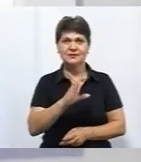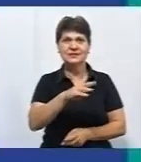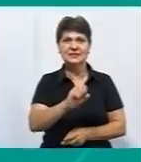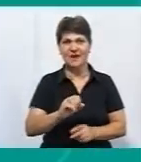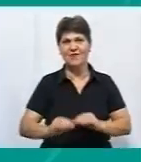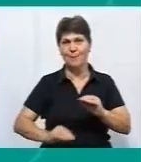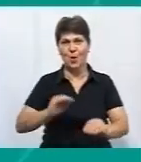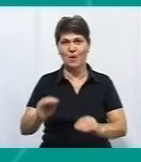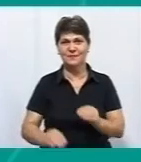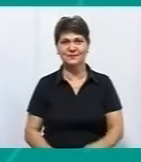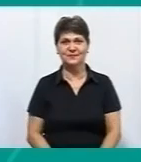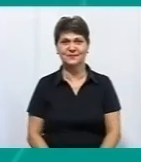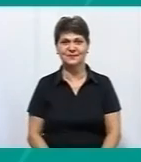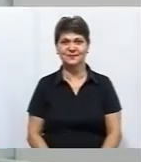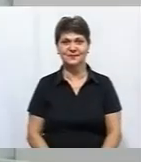ставимо.